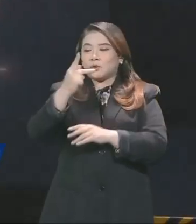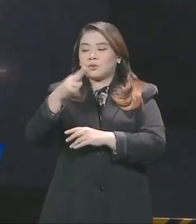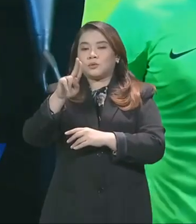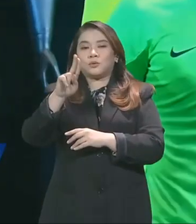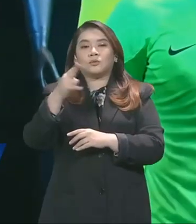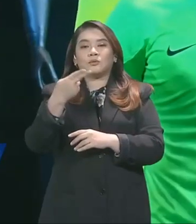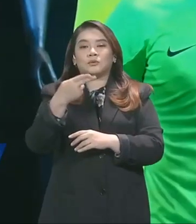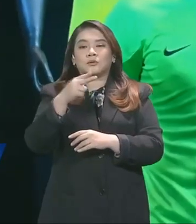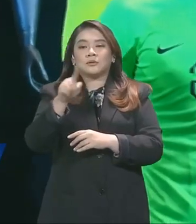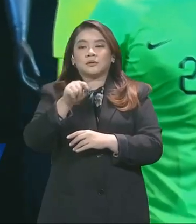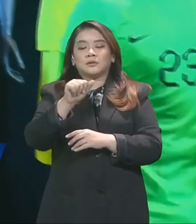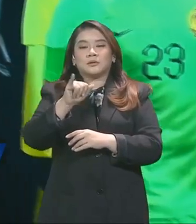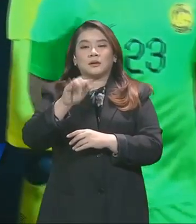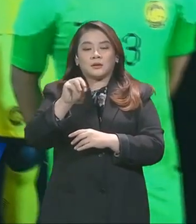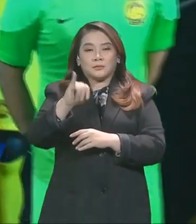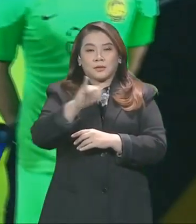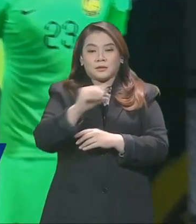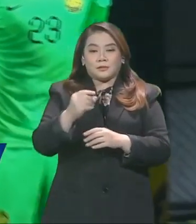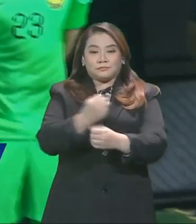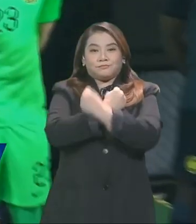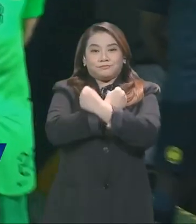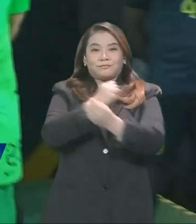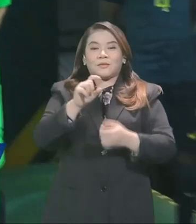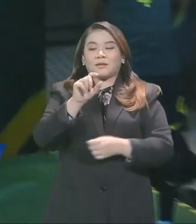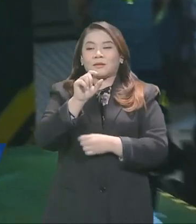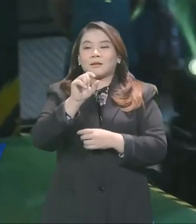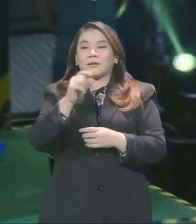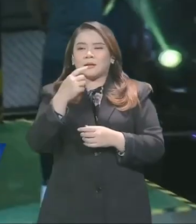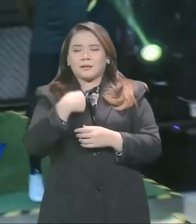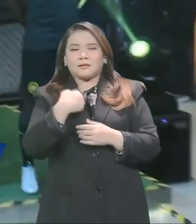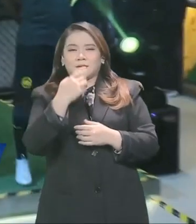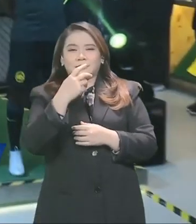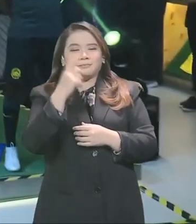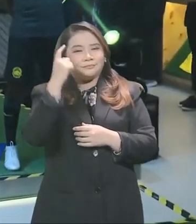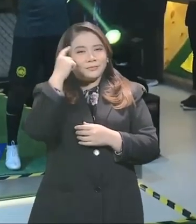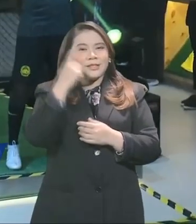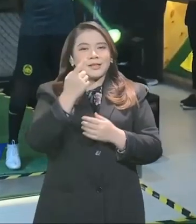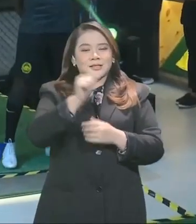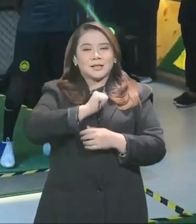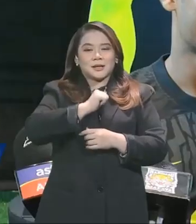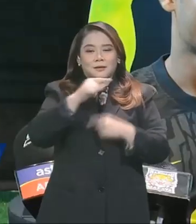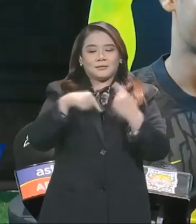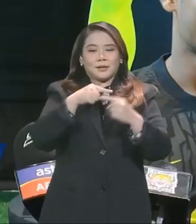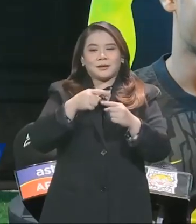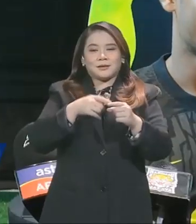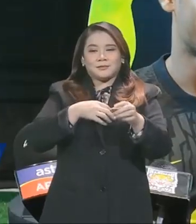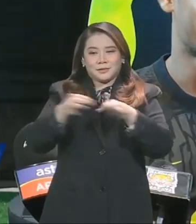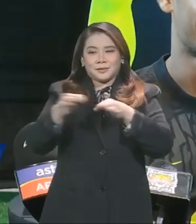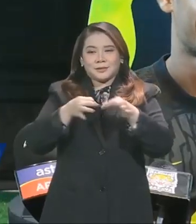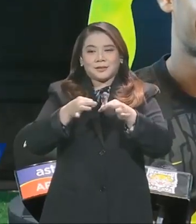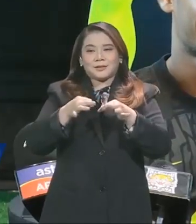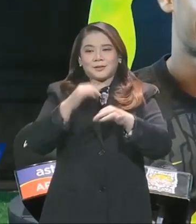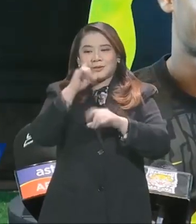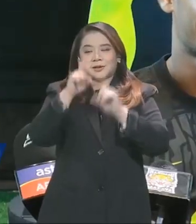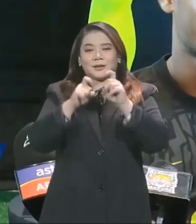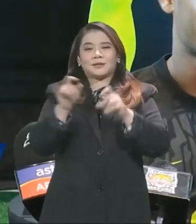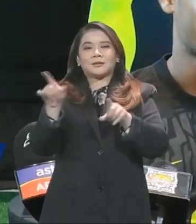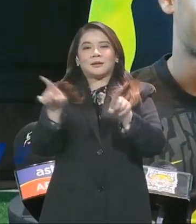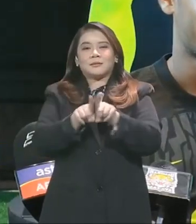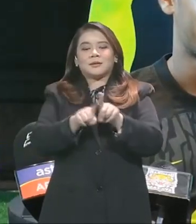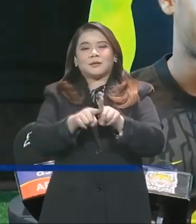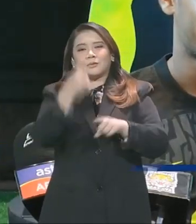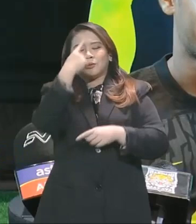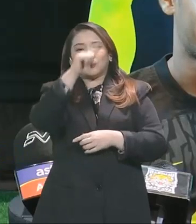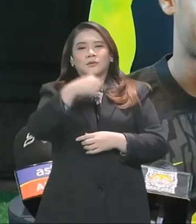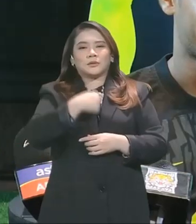dan penjaga gol kebangsaan Ahmad Shihan Hazmi Muhammad turut mempunyai pandangan tersendiri ketika mengulas soalan yang sama. Tak, bagi